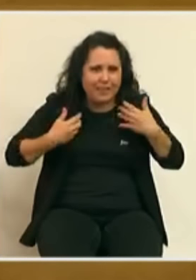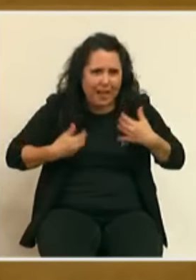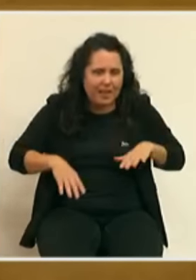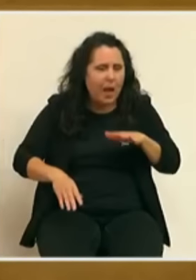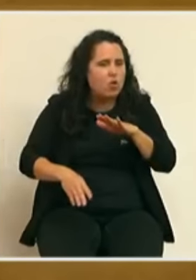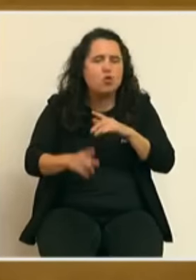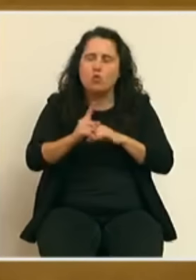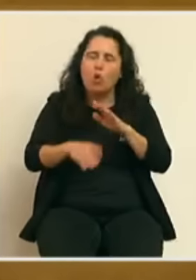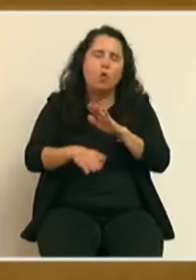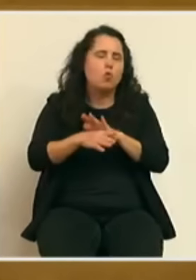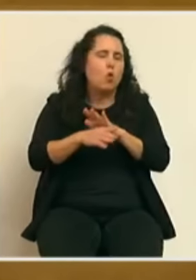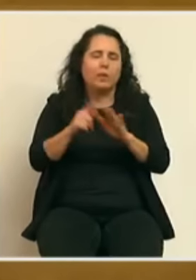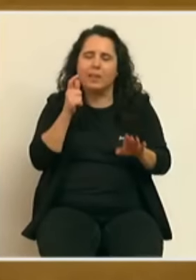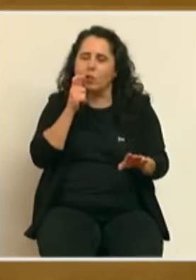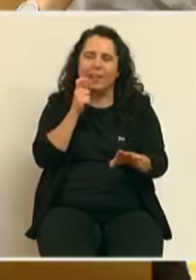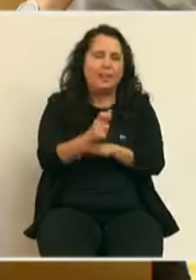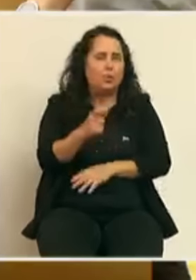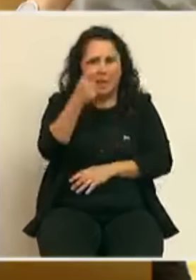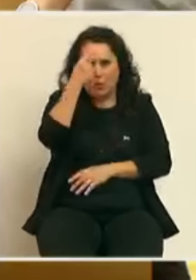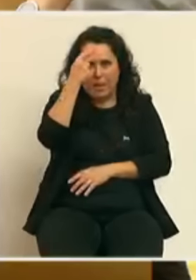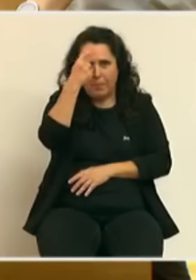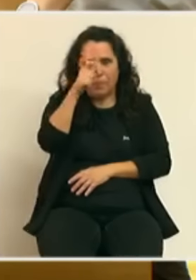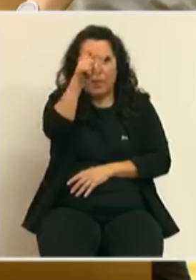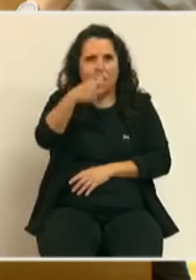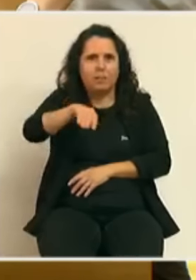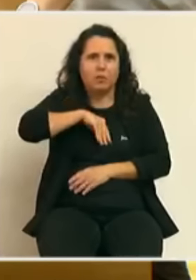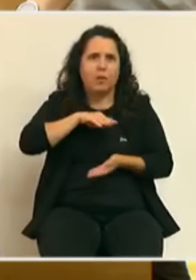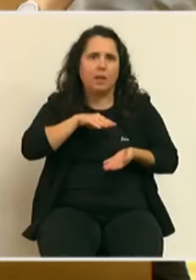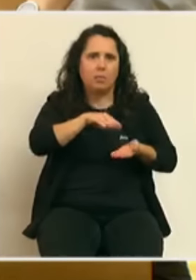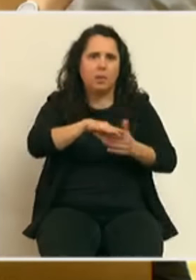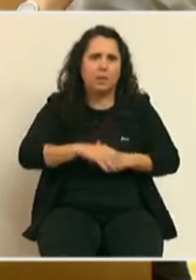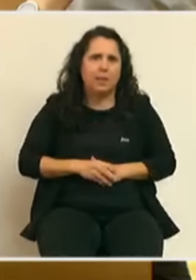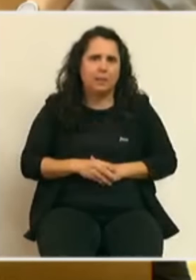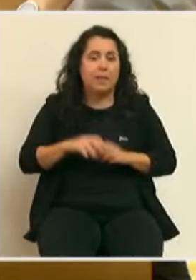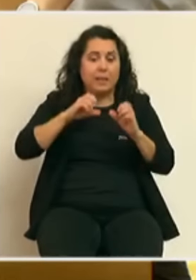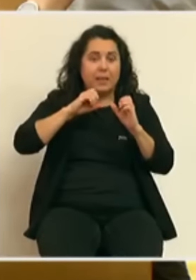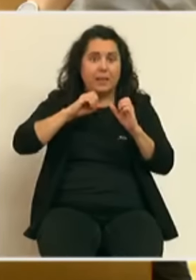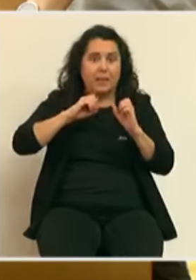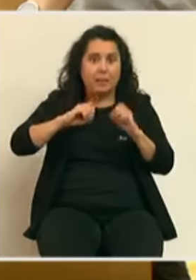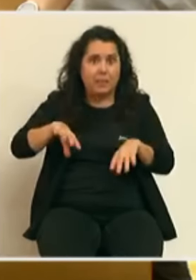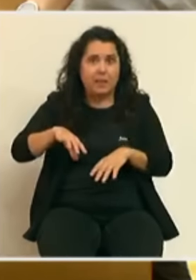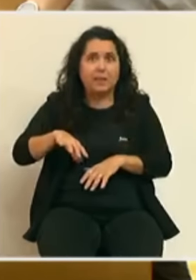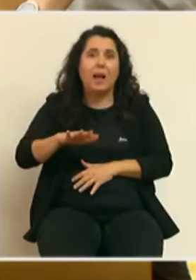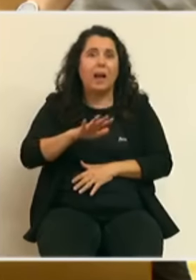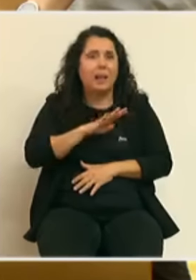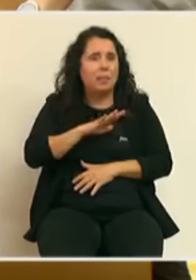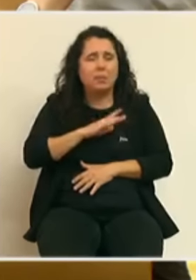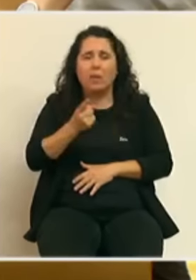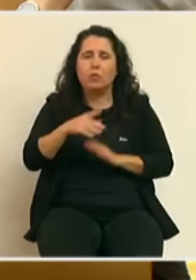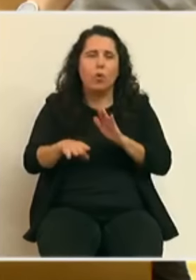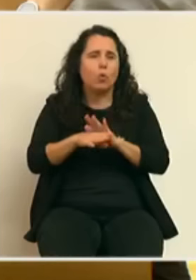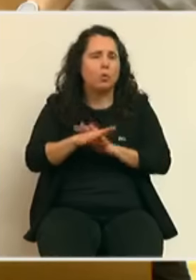seguisca insultant la memòria de les víctimes. Dimitisca i no seguisca